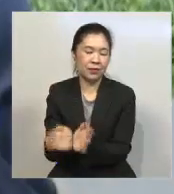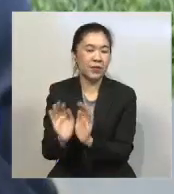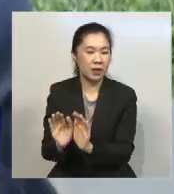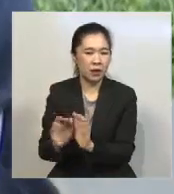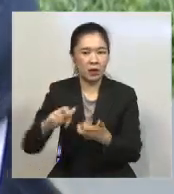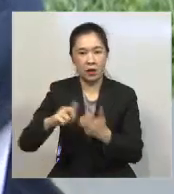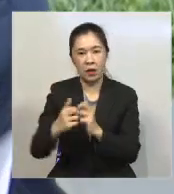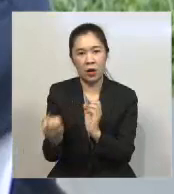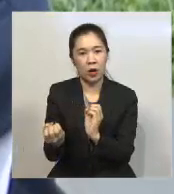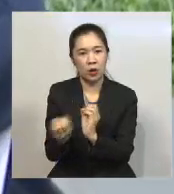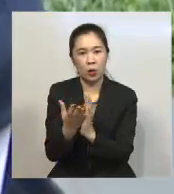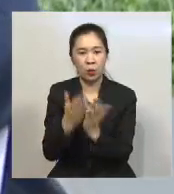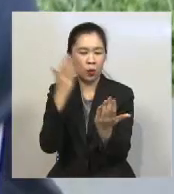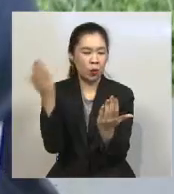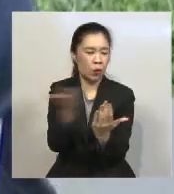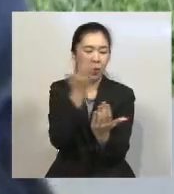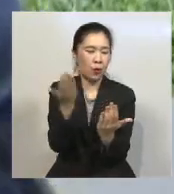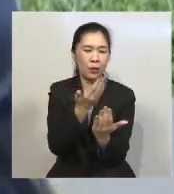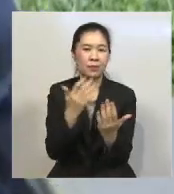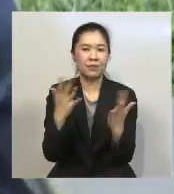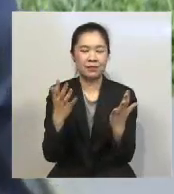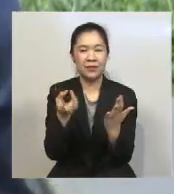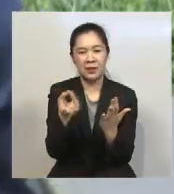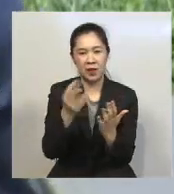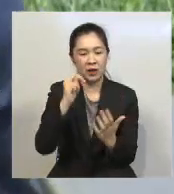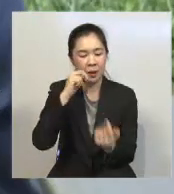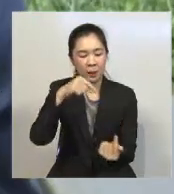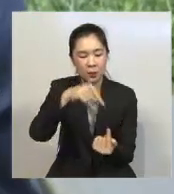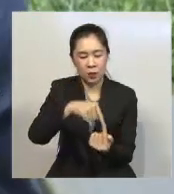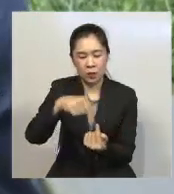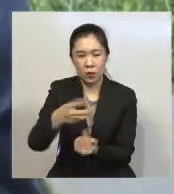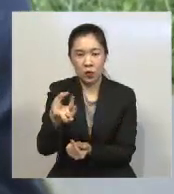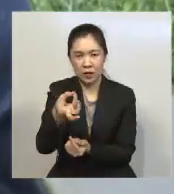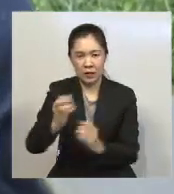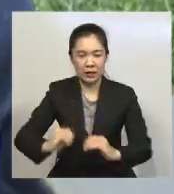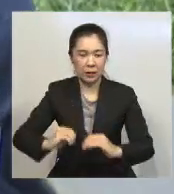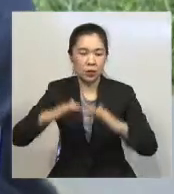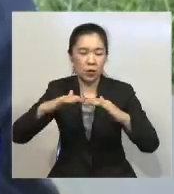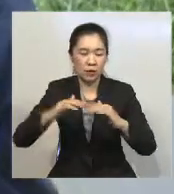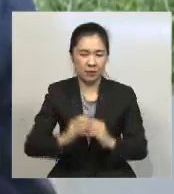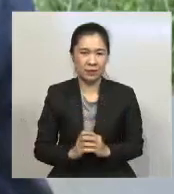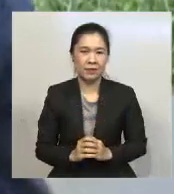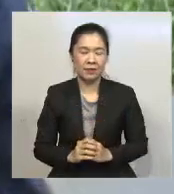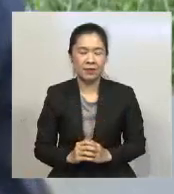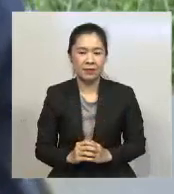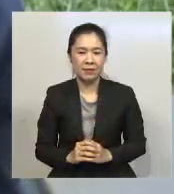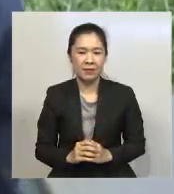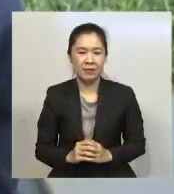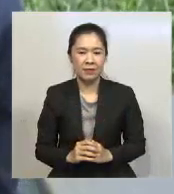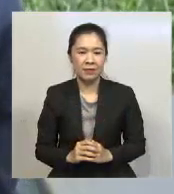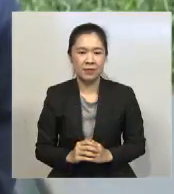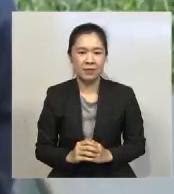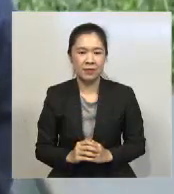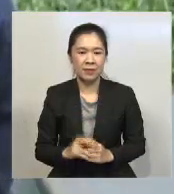ได้มีผลกระทบจากพายุมากนักนะครับก็มีน้ำท่วมเป็นบางจุดแต่ก็ขึ้นเร็วลงเร็วนะครับส่วน